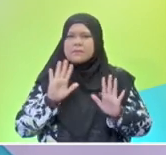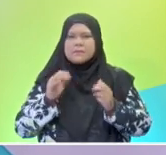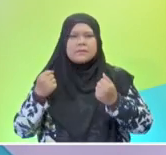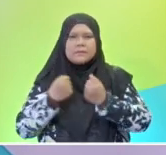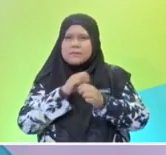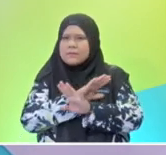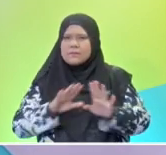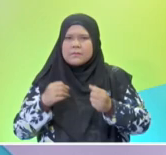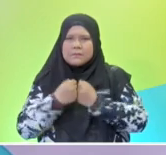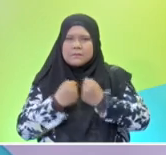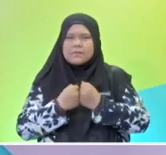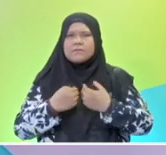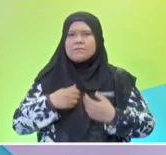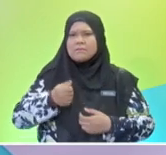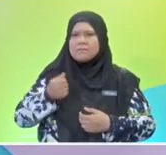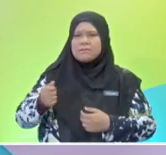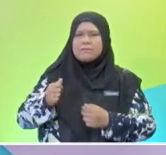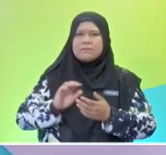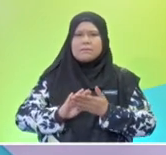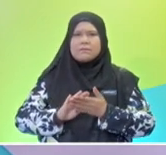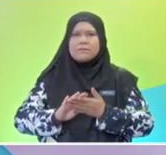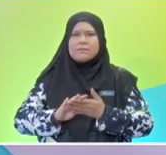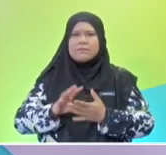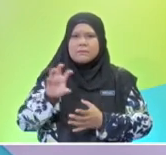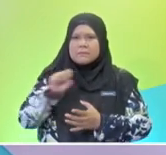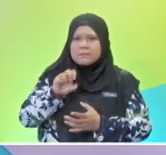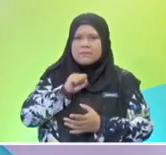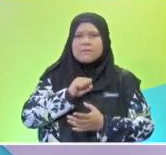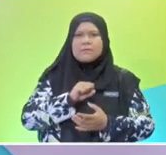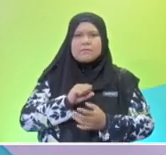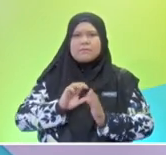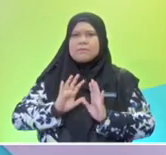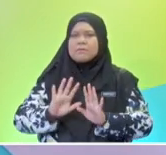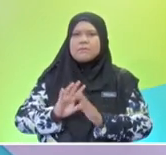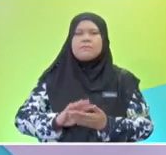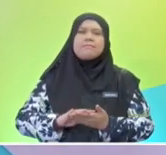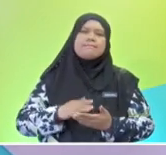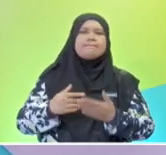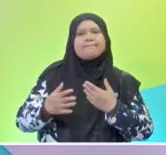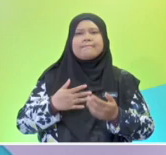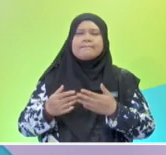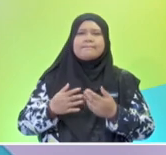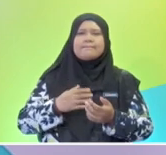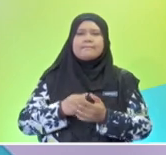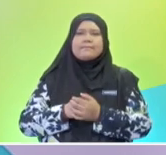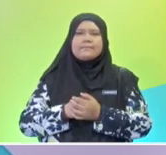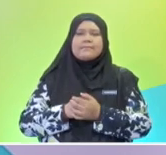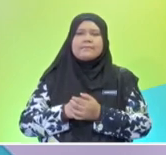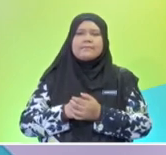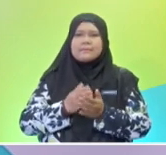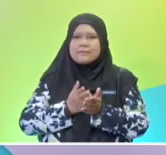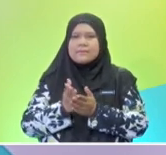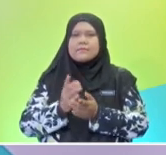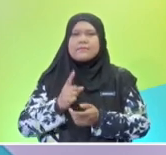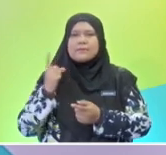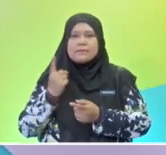ambil alat permainan kamu, janganlah pula kamu gaduh dengan mereka. Perlulah bertolak ansur. Seterusnya,